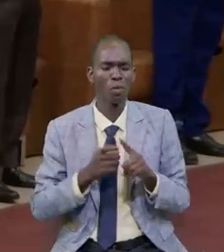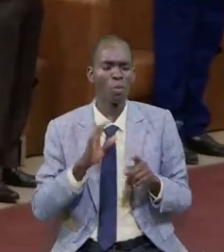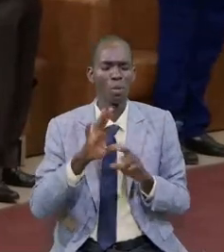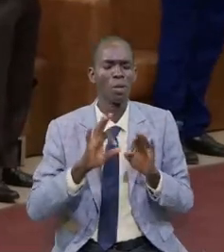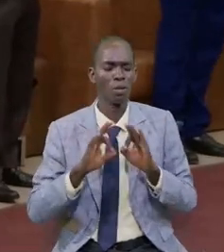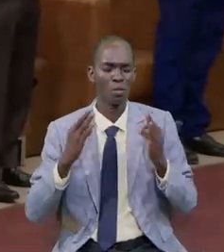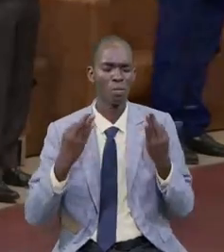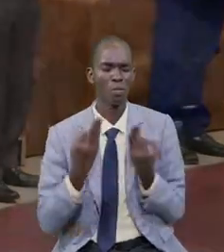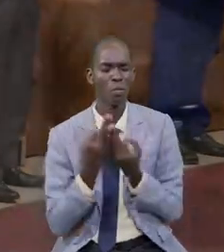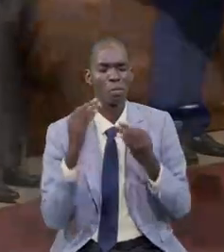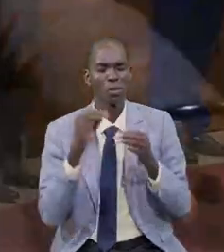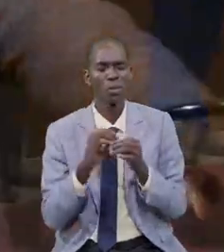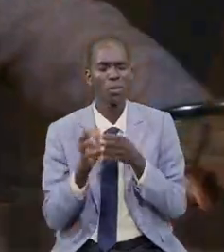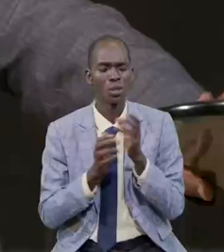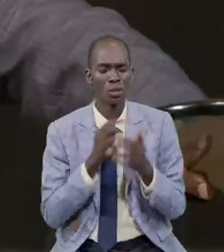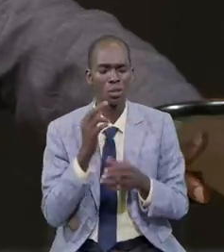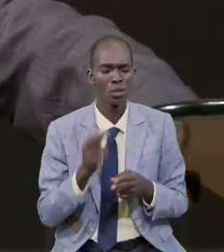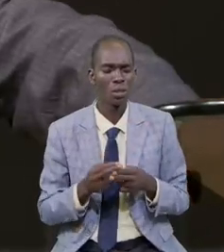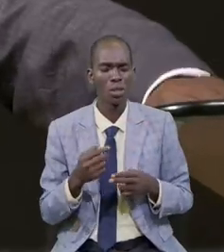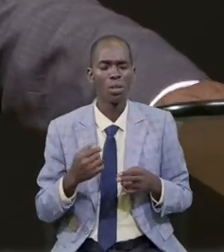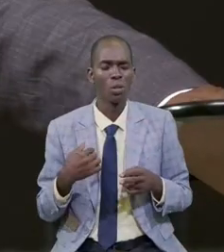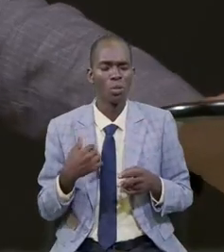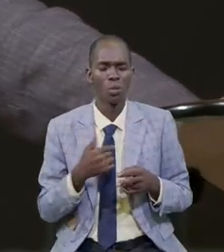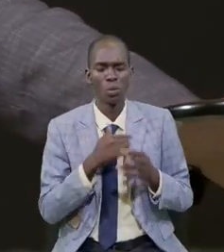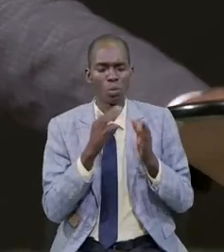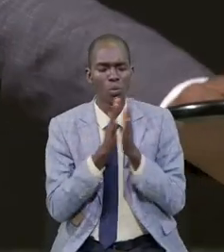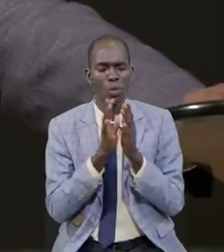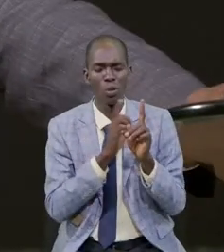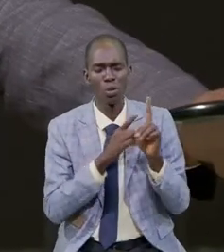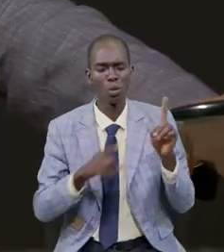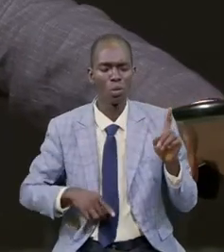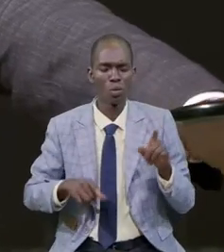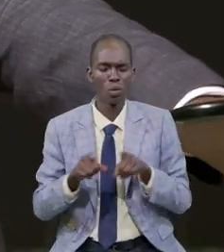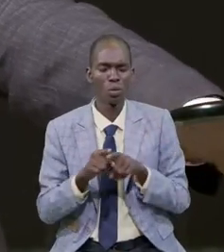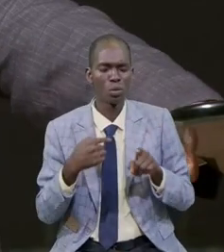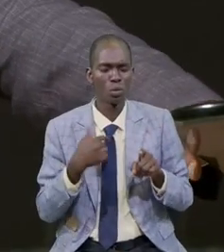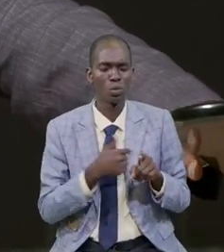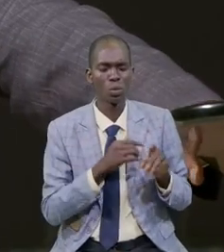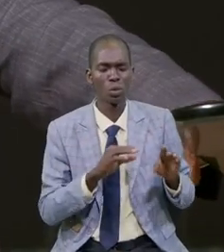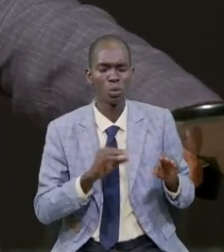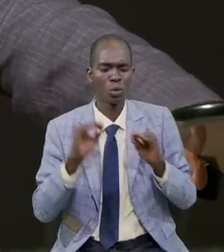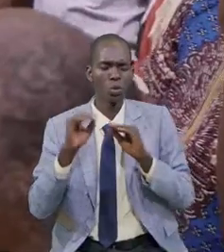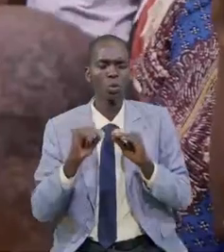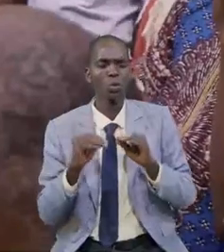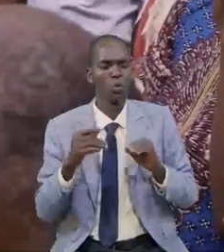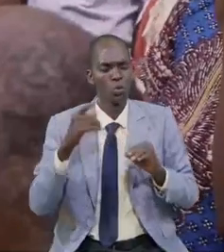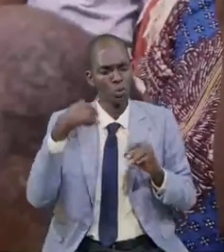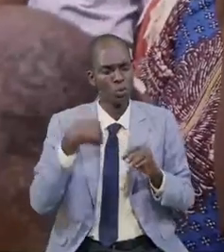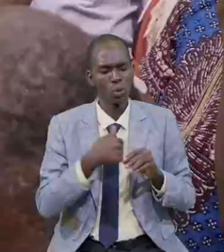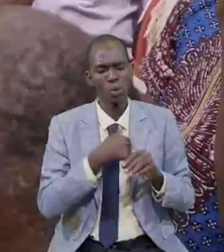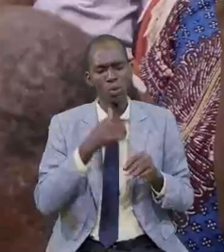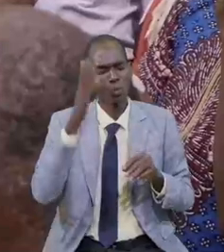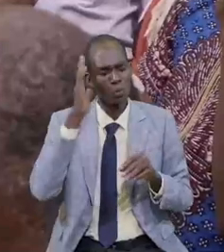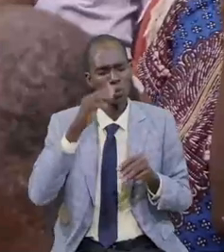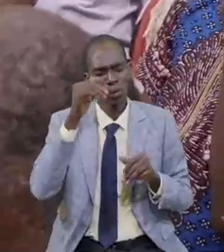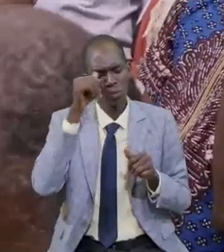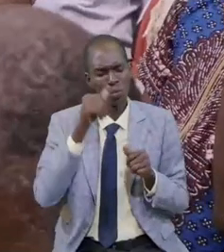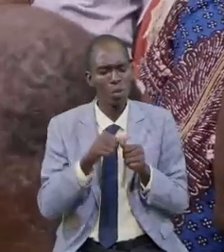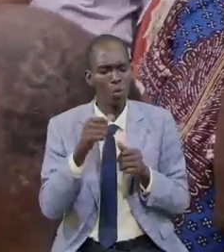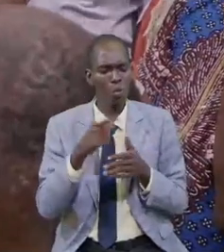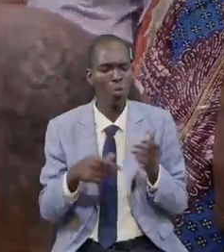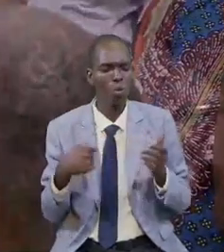de Jésus. Je prie, Seigneur, comme nous rentrons chez nous, nous allons nous rappeler ce que nous avons appris. Et lorsque